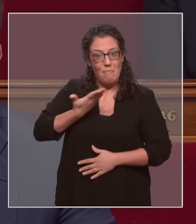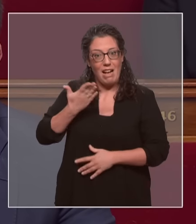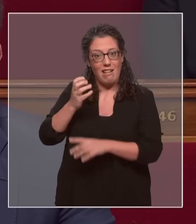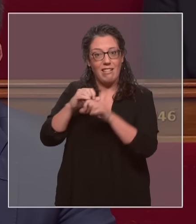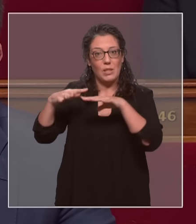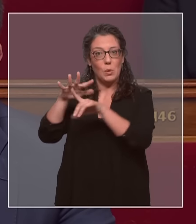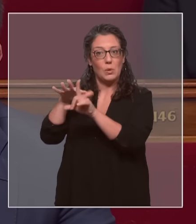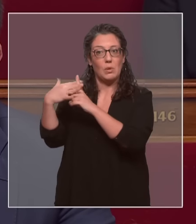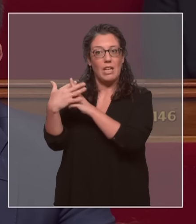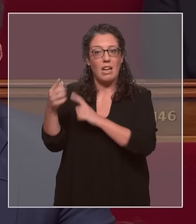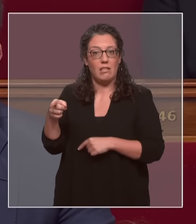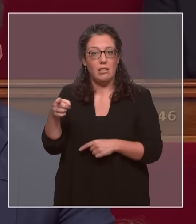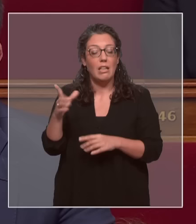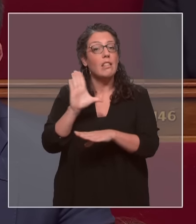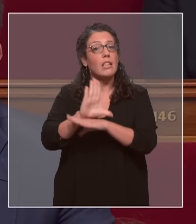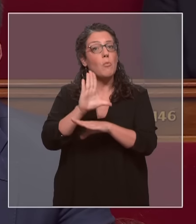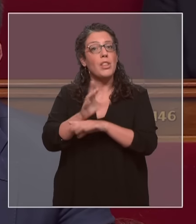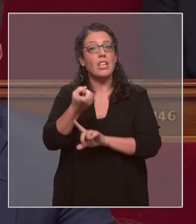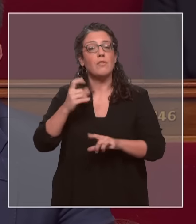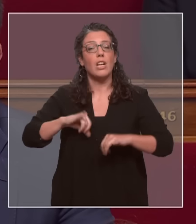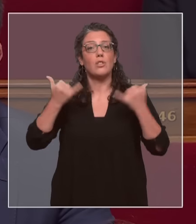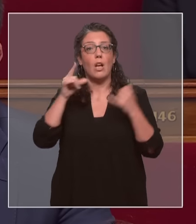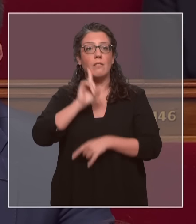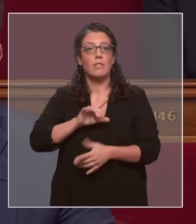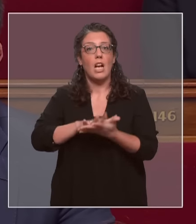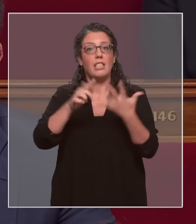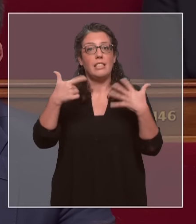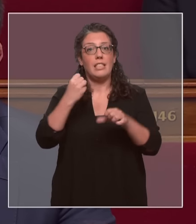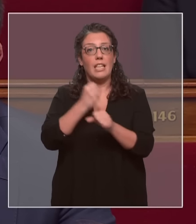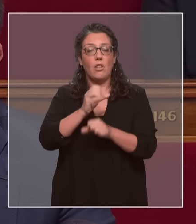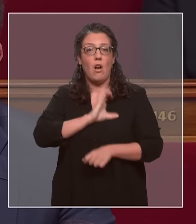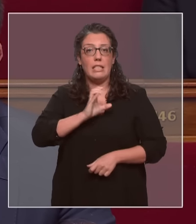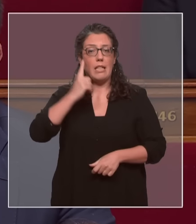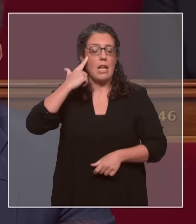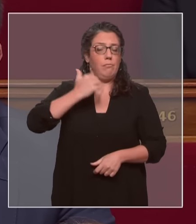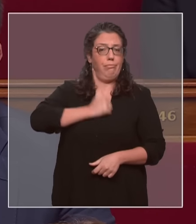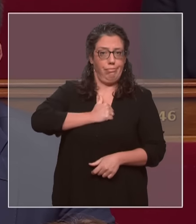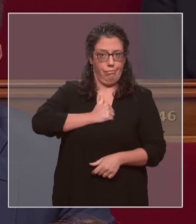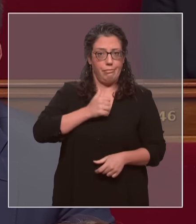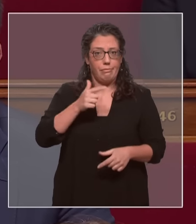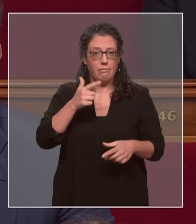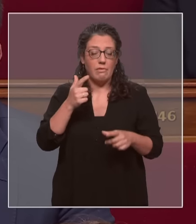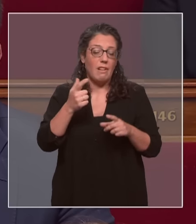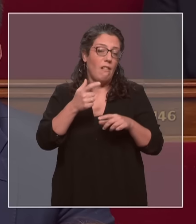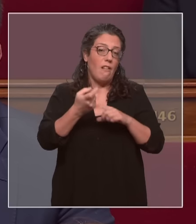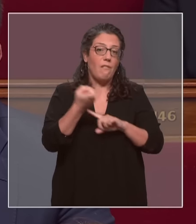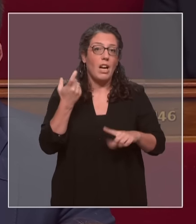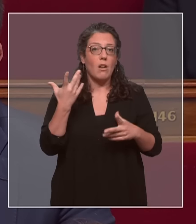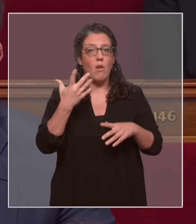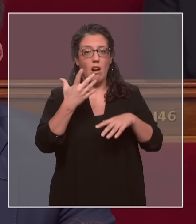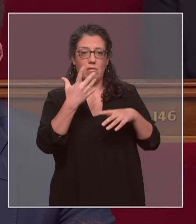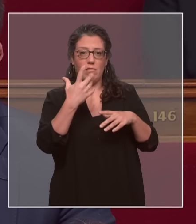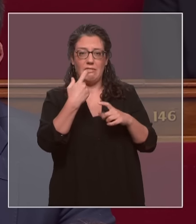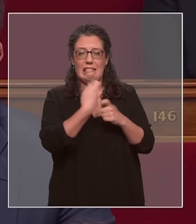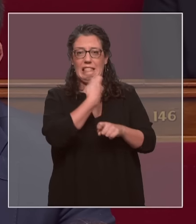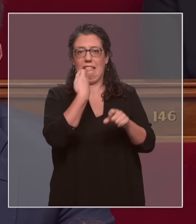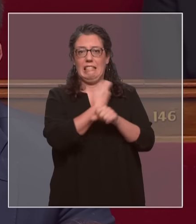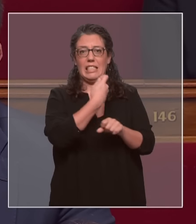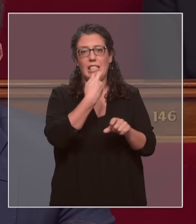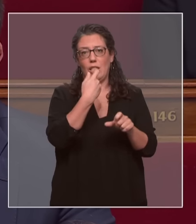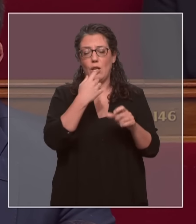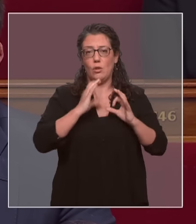jeune adolescente de 17 ans qui a tenté de mettre fin à ses jours en raison du harcèlement scolaire accentué largement par des contenus